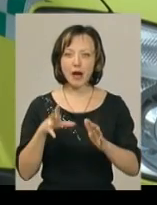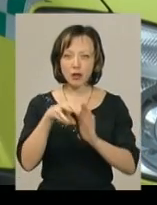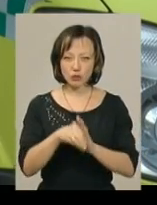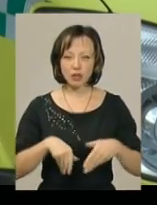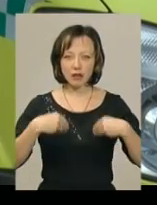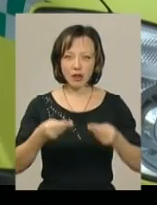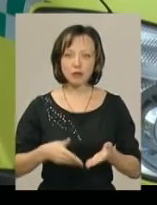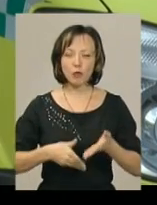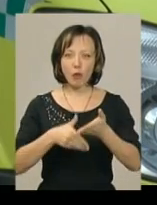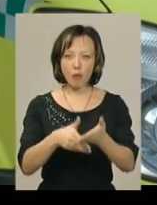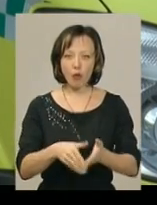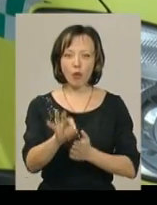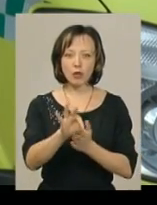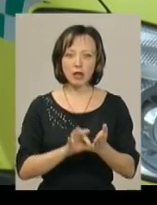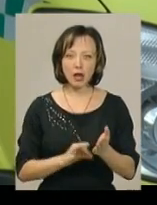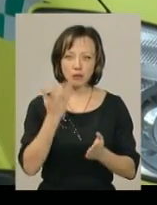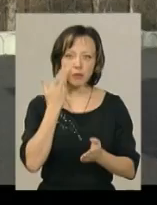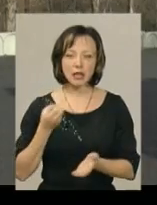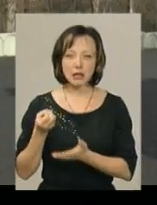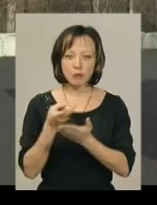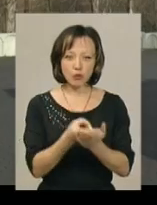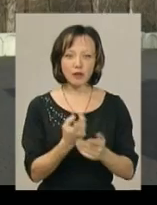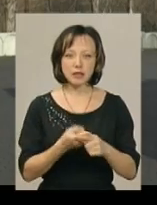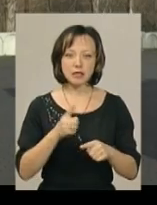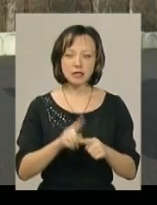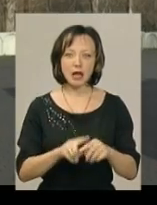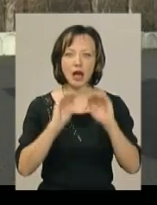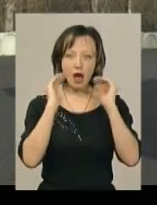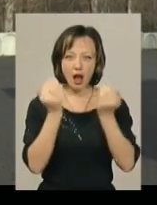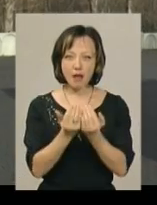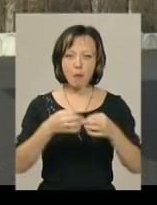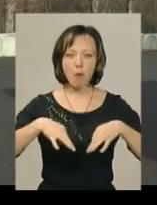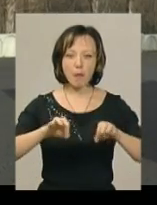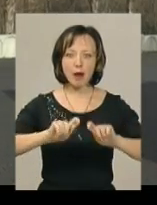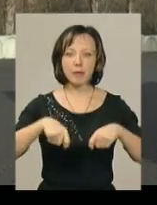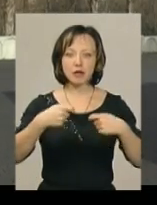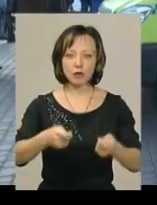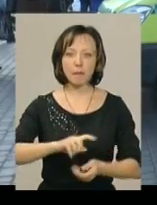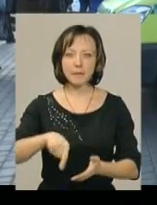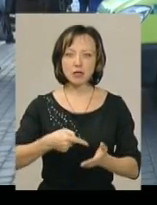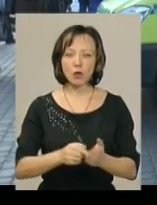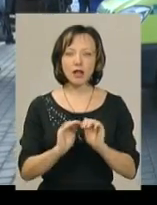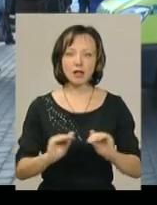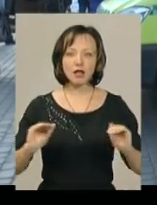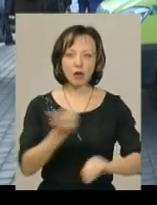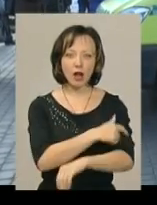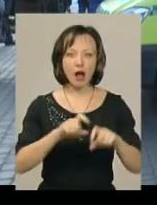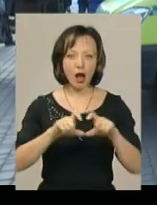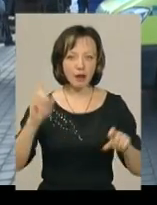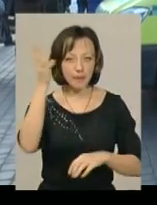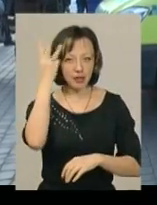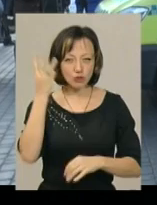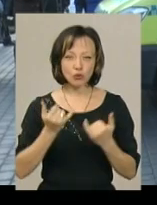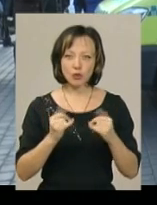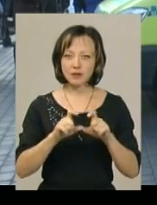надаватиме медичну допомогу одразу при транспортуванні. Цей реанімобіль нині передають до Хмельницької міської дитячої лікарні. До сьогодні у